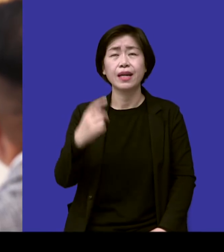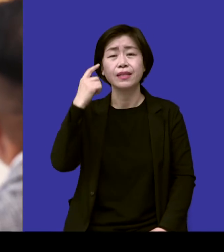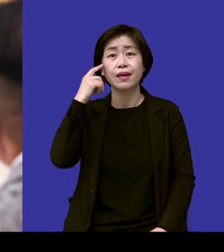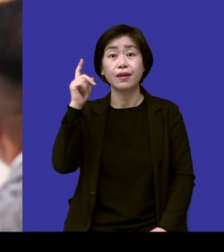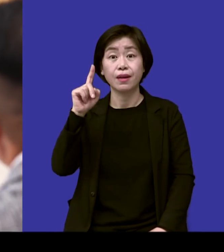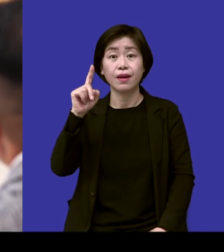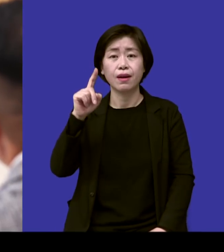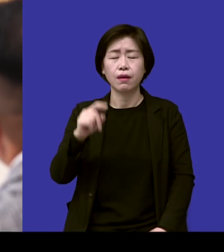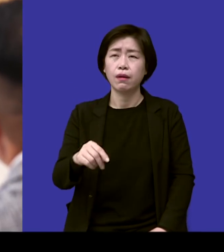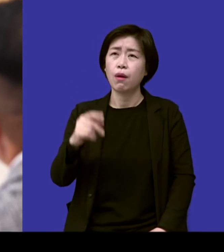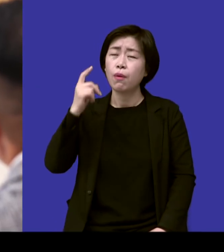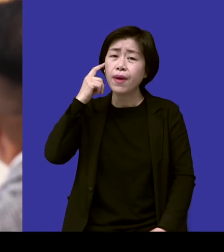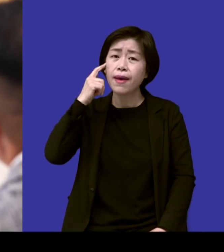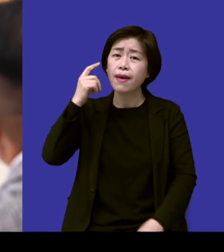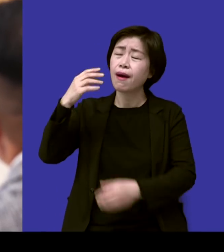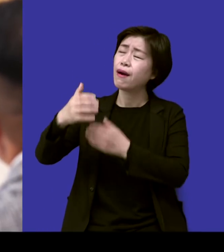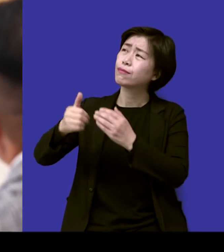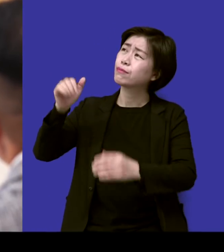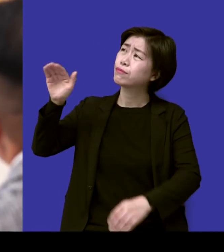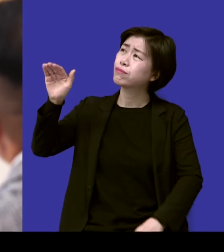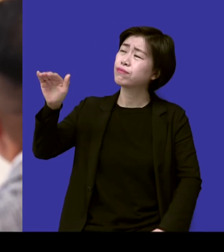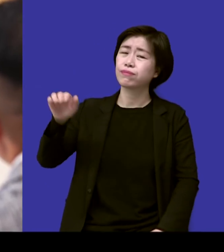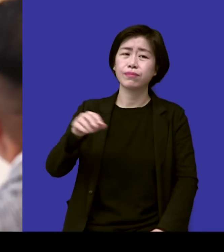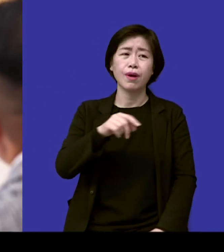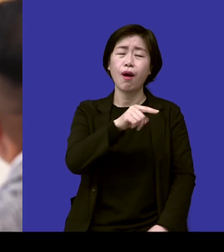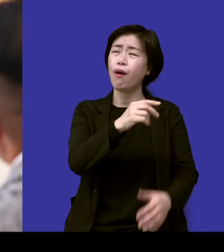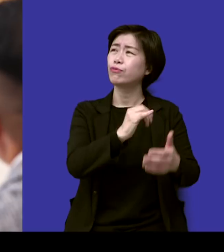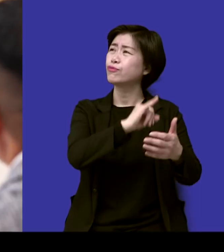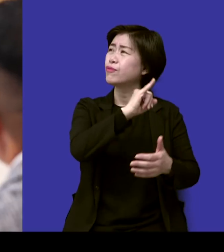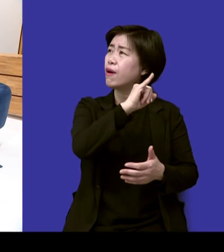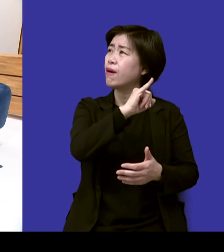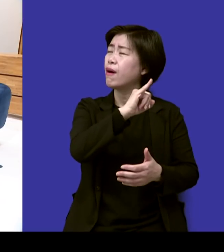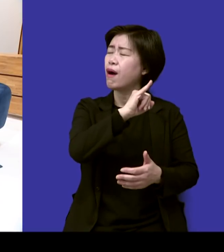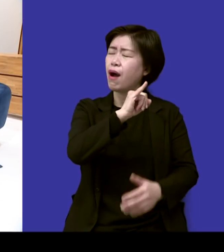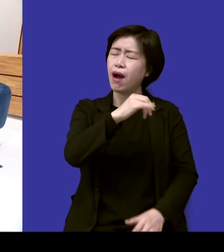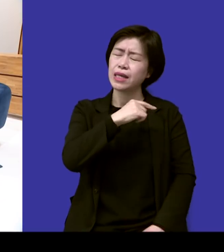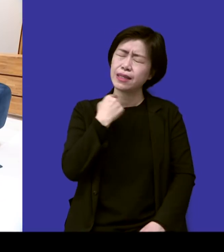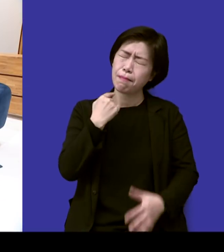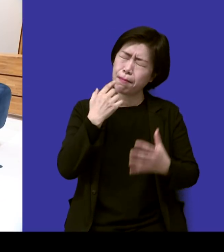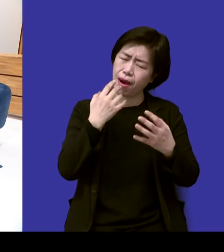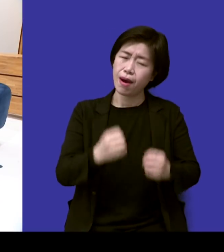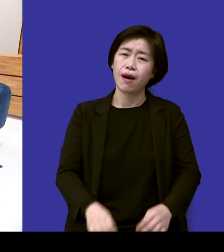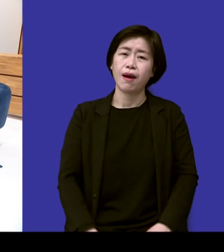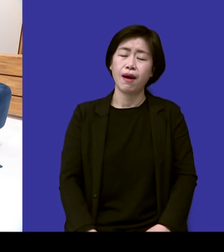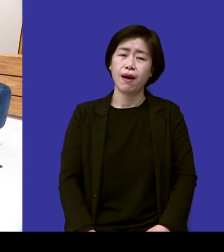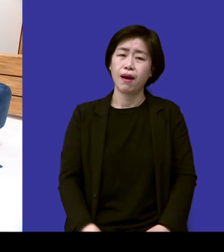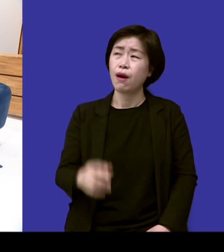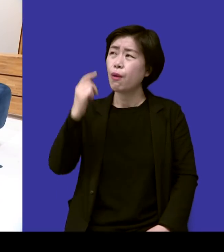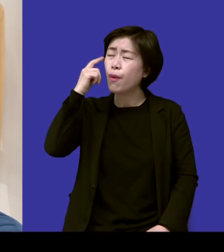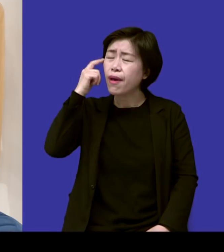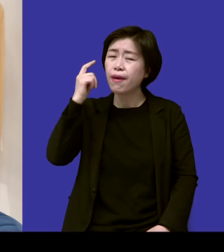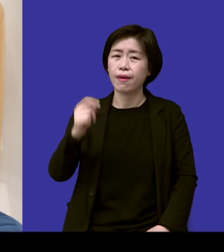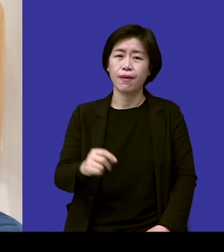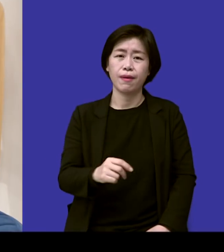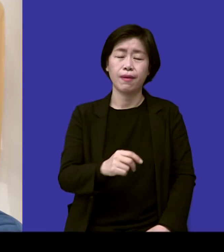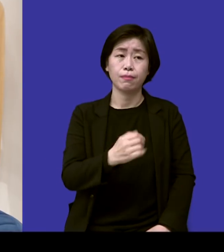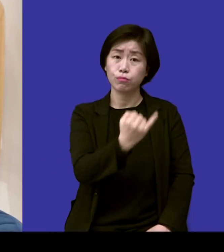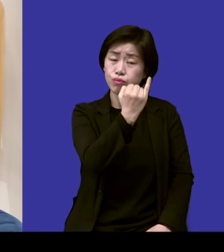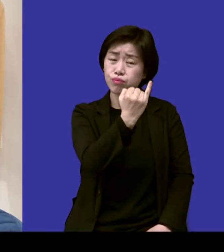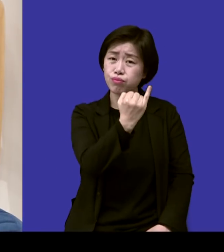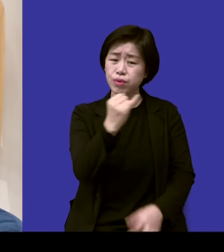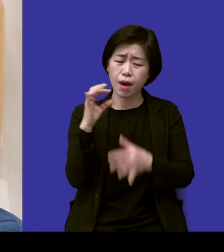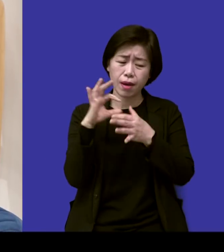누나한테 네. 너무 시련을 주나 그런 그렇죠. 생각을 많이 제일 했었거든요. 희생을 많이 한 누나인데. 맞아요. 하필이면 왜 큰 누나에게